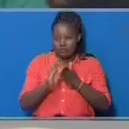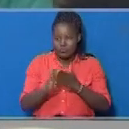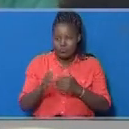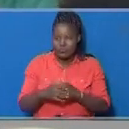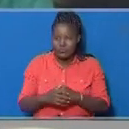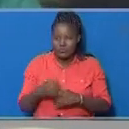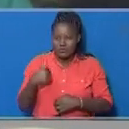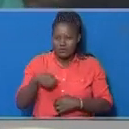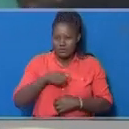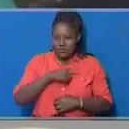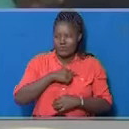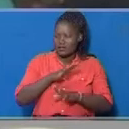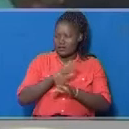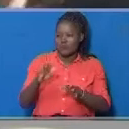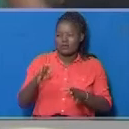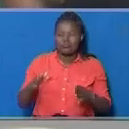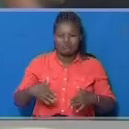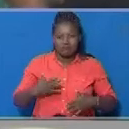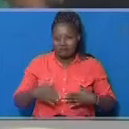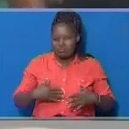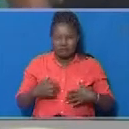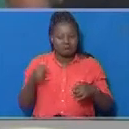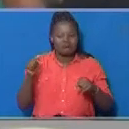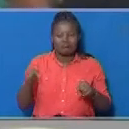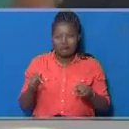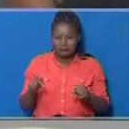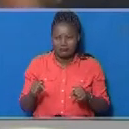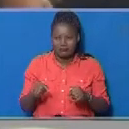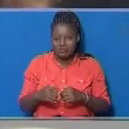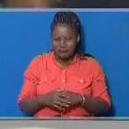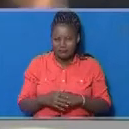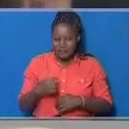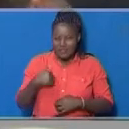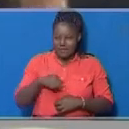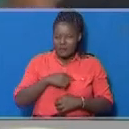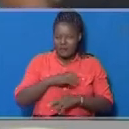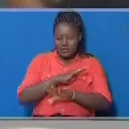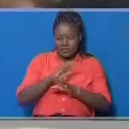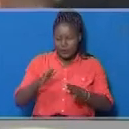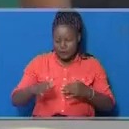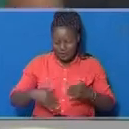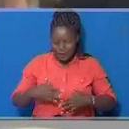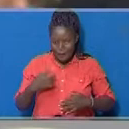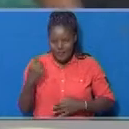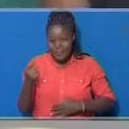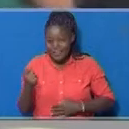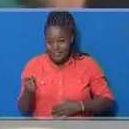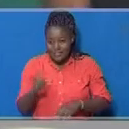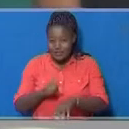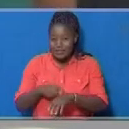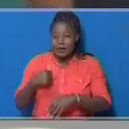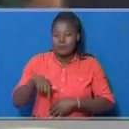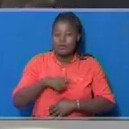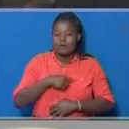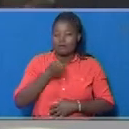not happy today. Na hatukufurahia vile tulipata hii habari kwamba watoto ambao walikuwa